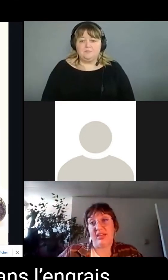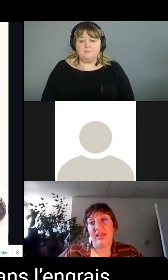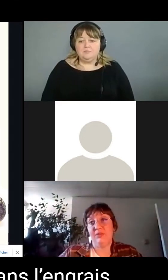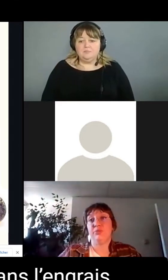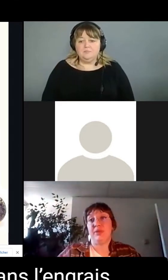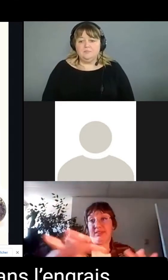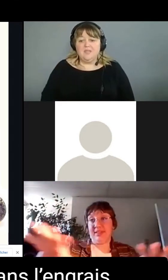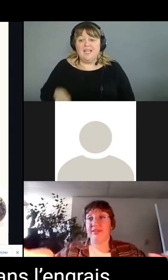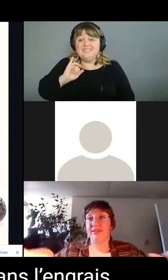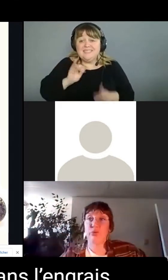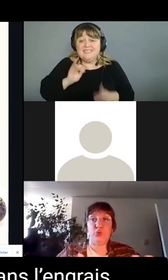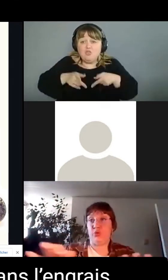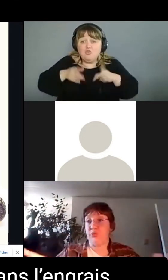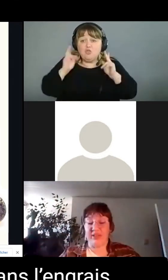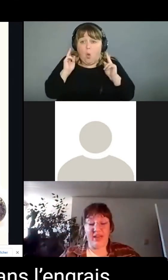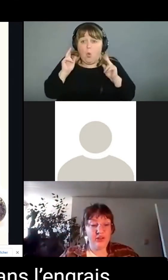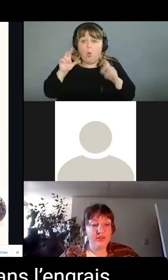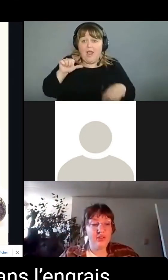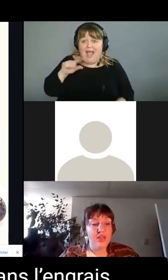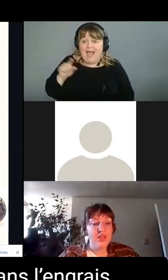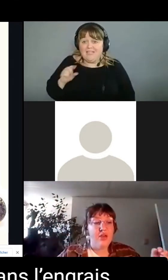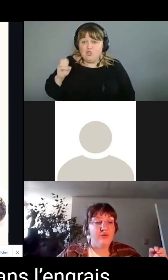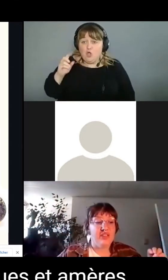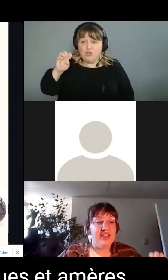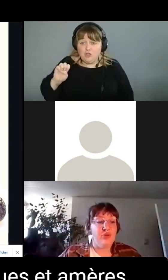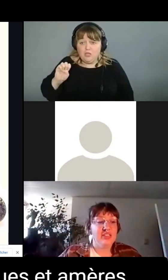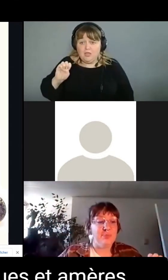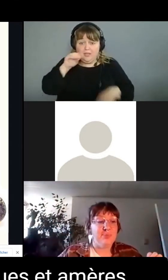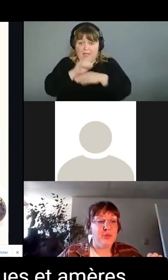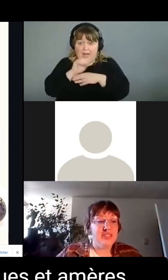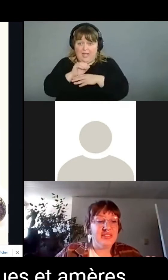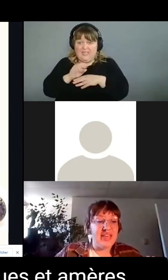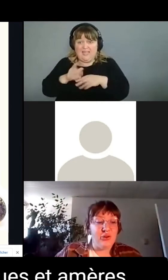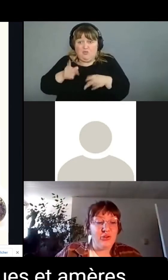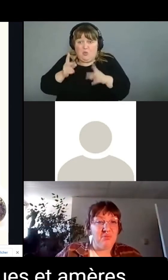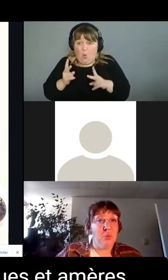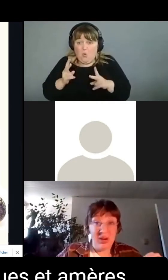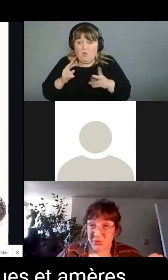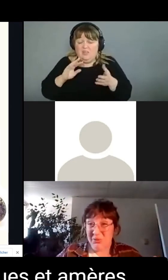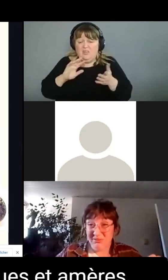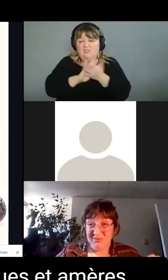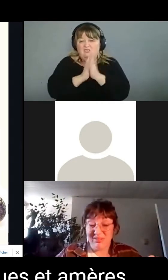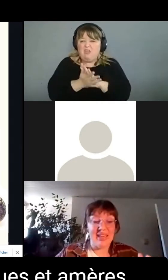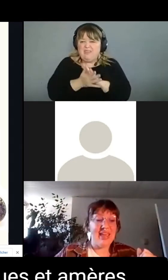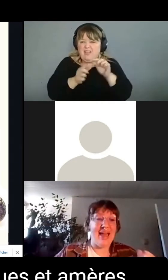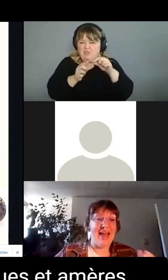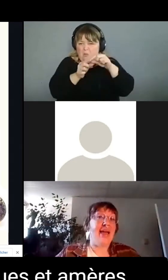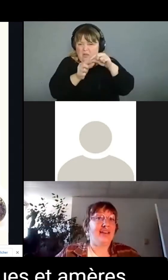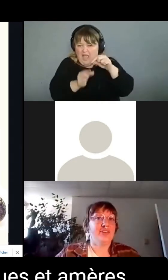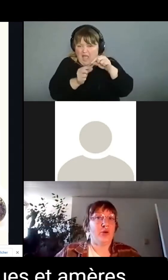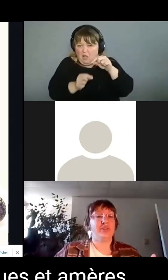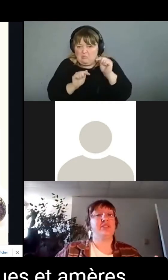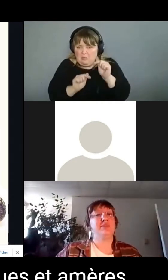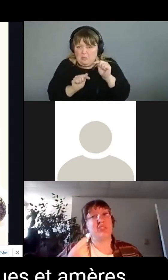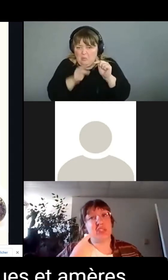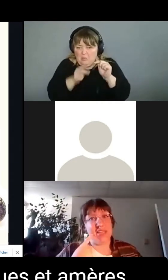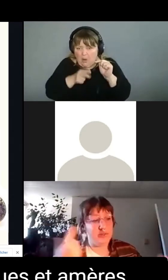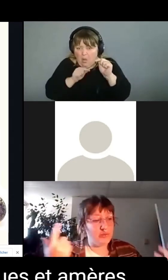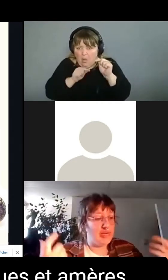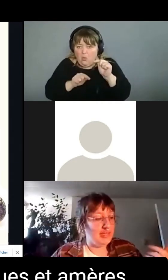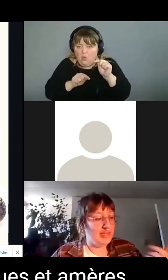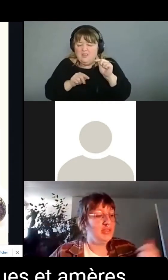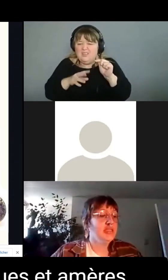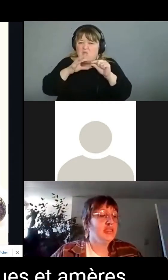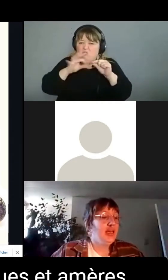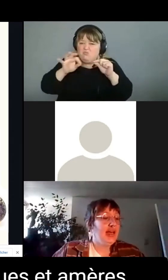dans l'engrais que vous mettez autour de vos carottes, vous allez avoir des petites carottes poilues et amères. Donc, ce n'est pas génial